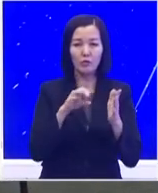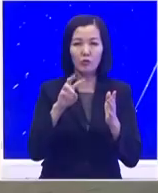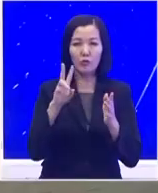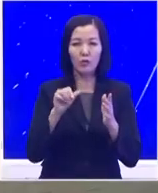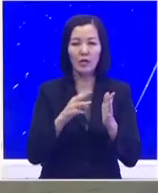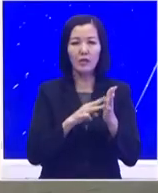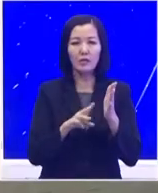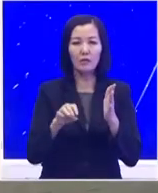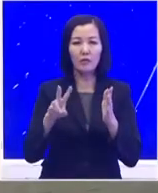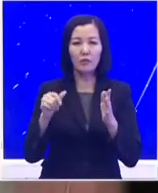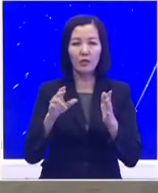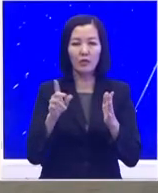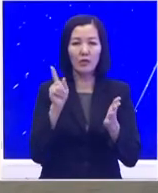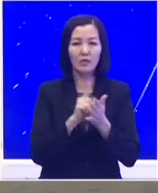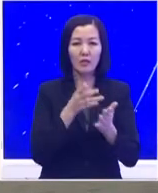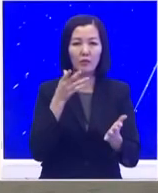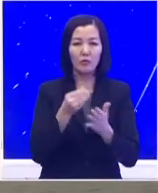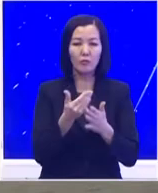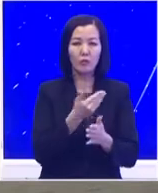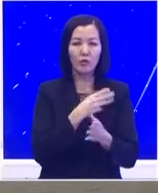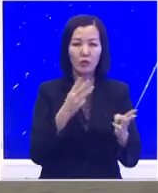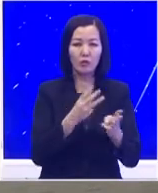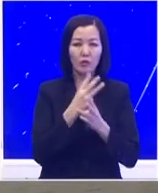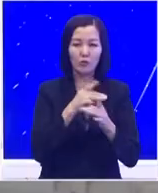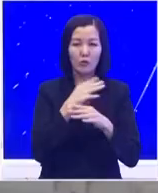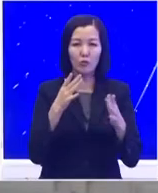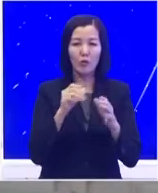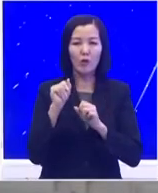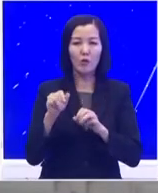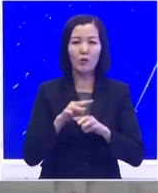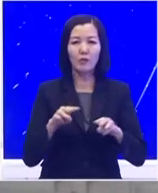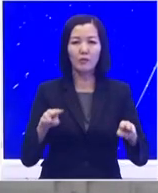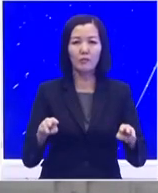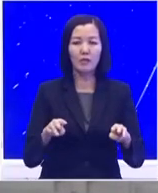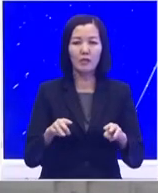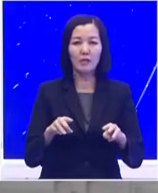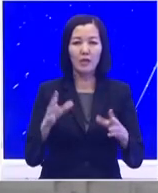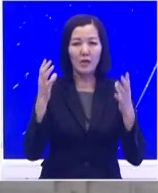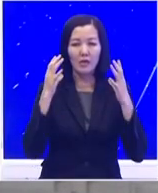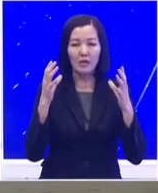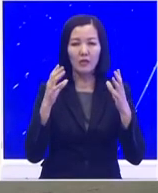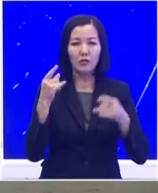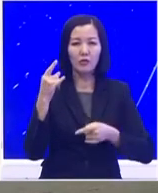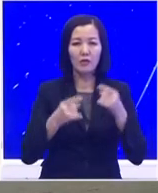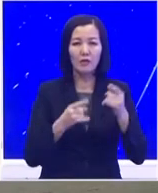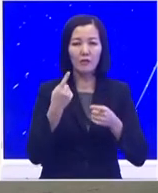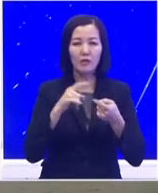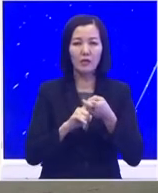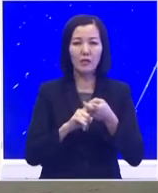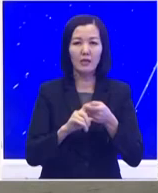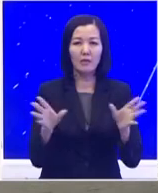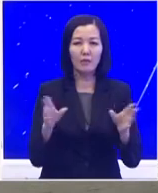80 миллион теңгеге дейін салық төлейміз. Сұраныс көп. Қорғаныс министрлігі, Қазтелерадио, радио, Кисел, телекоммуникация салаларымен